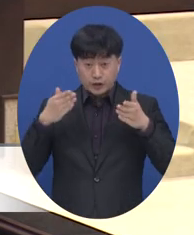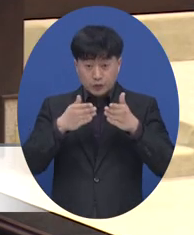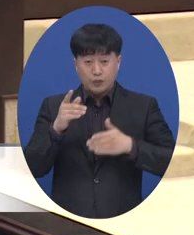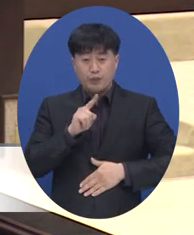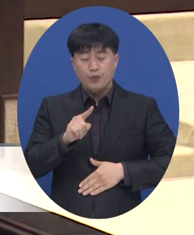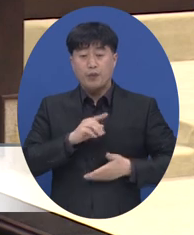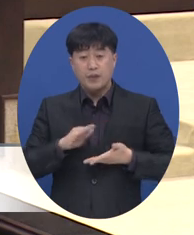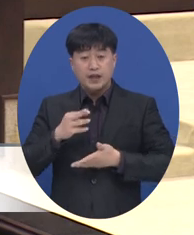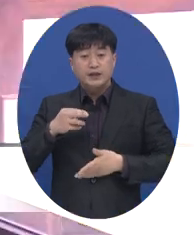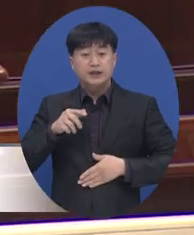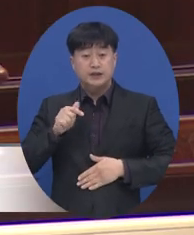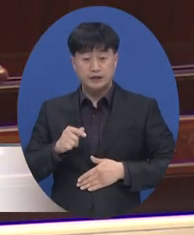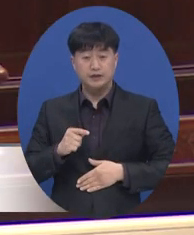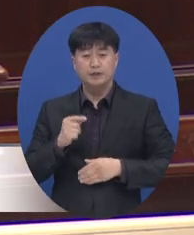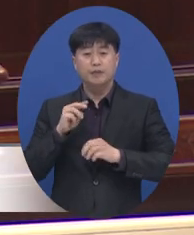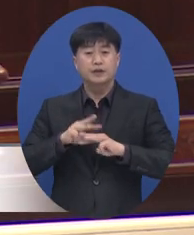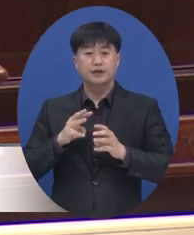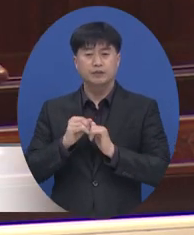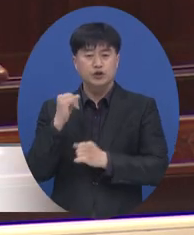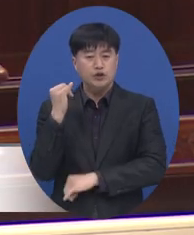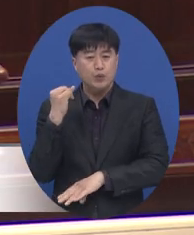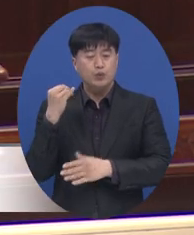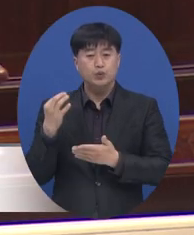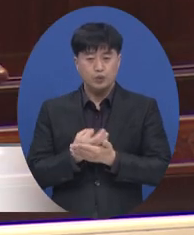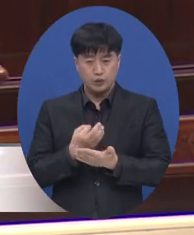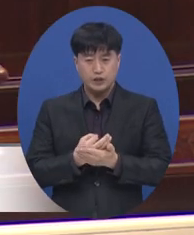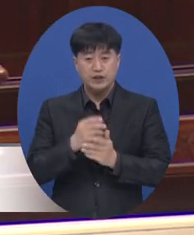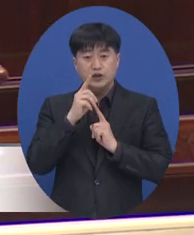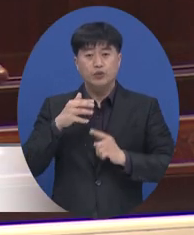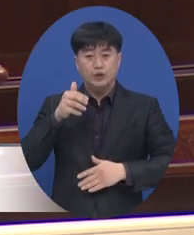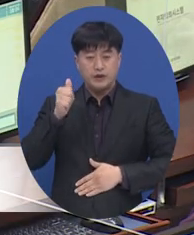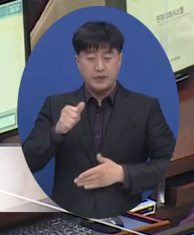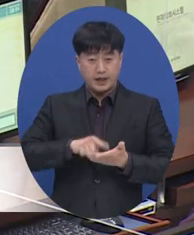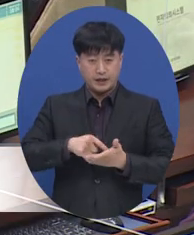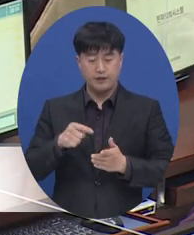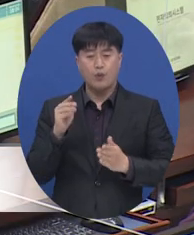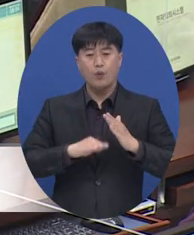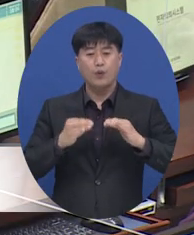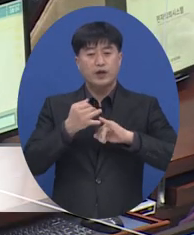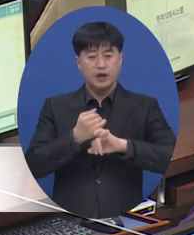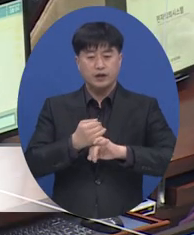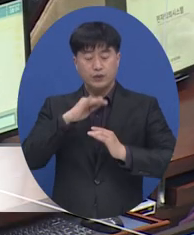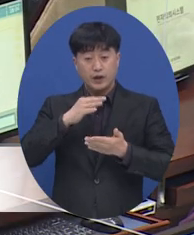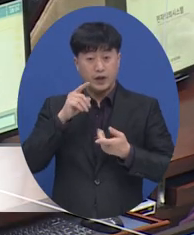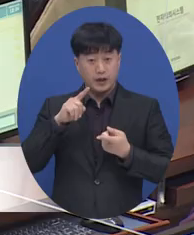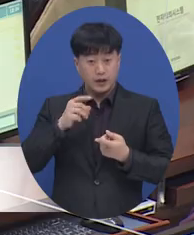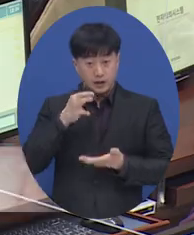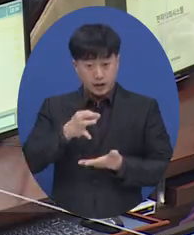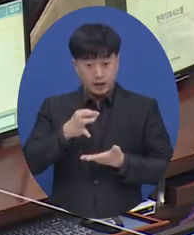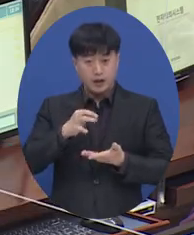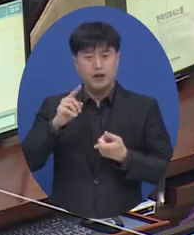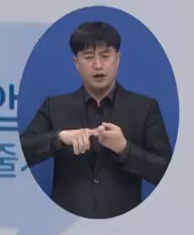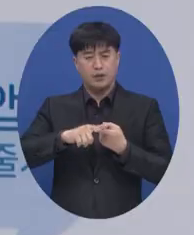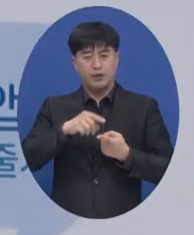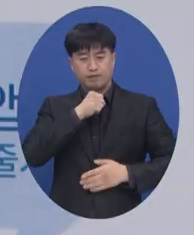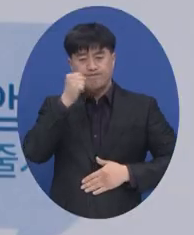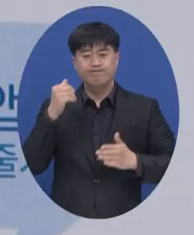점은 배달특급과 농민기본소득 등 이재명 경기도지사의 핵심 공약 사업 예산이 원안대로 통과된